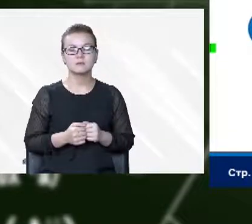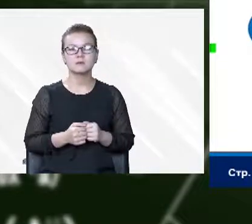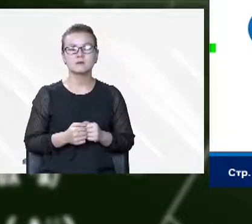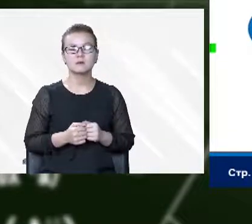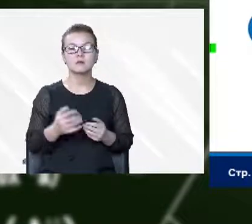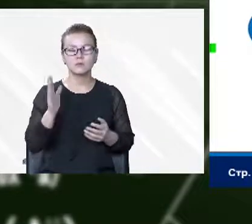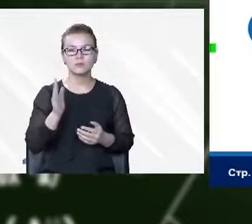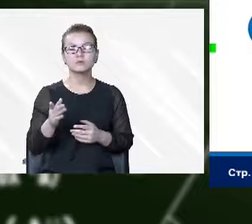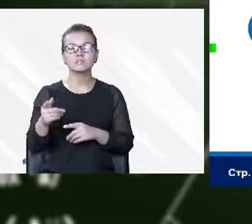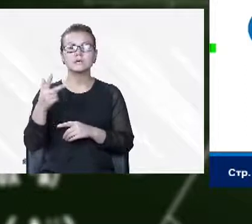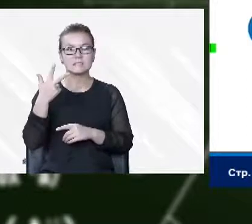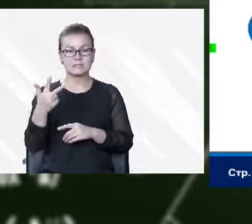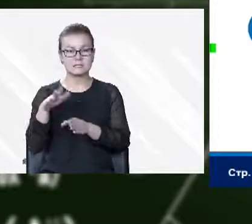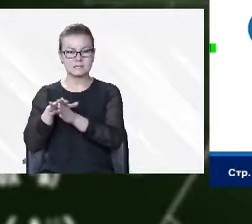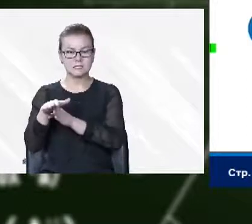Получаем